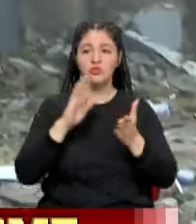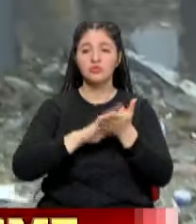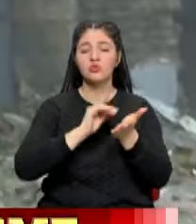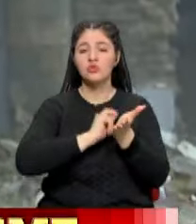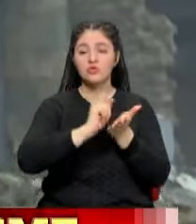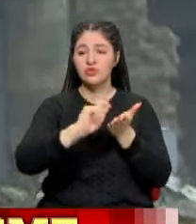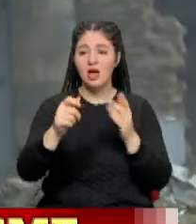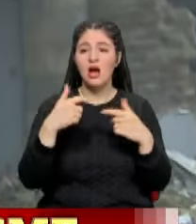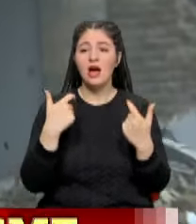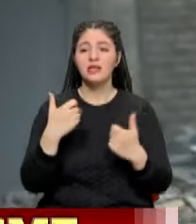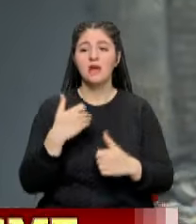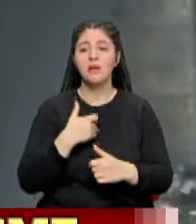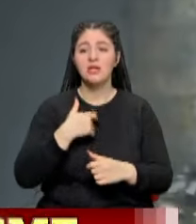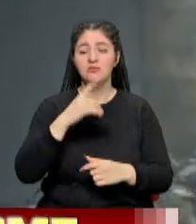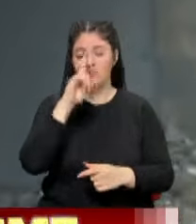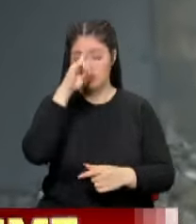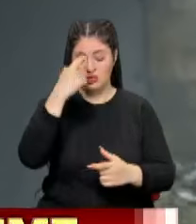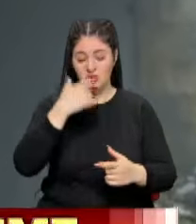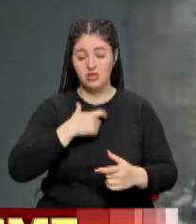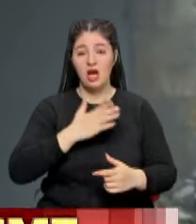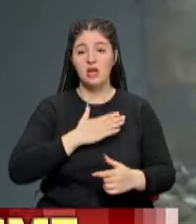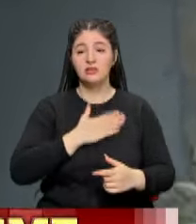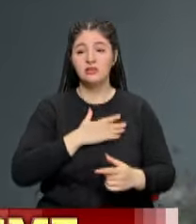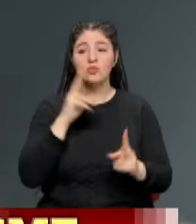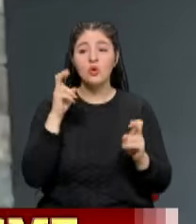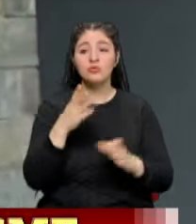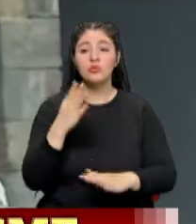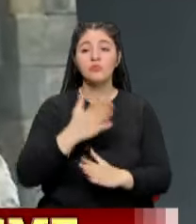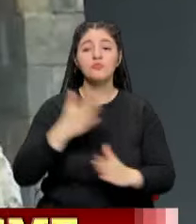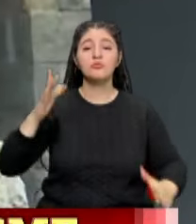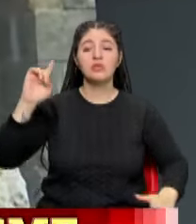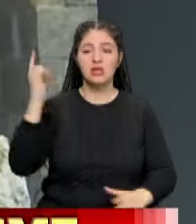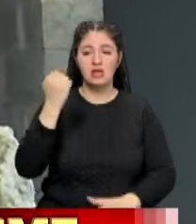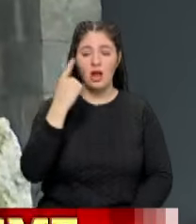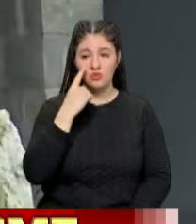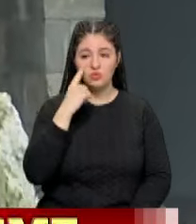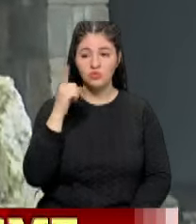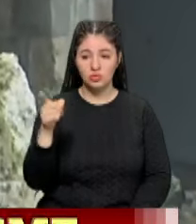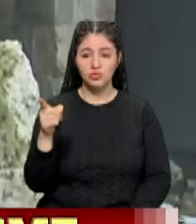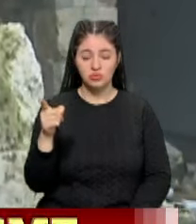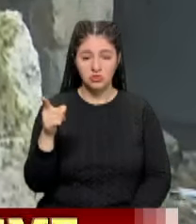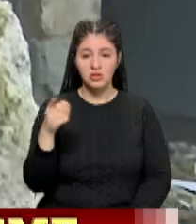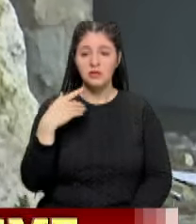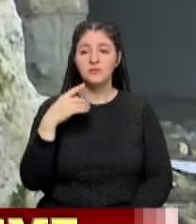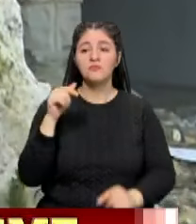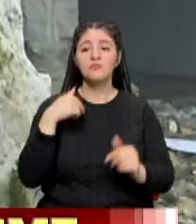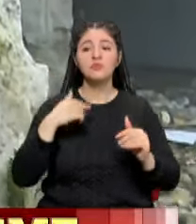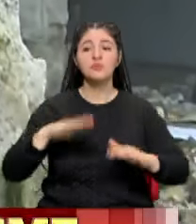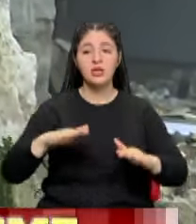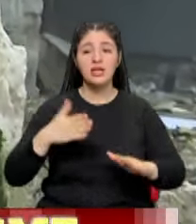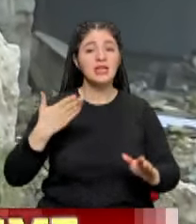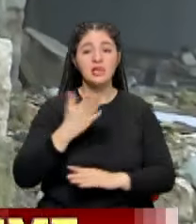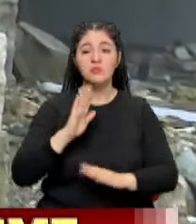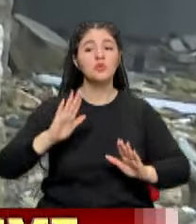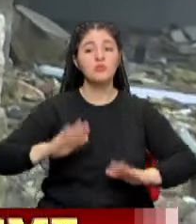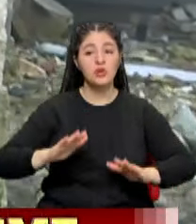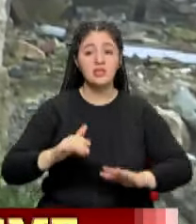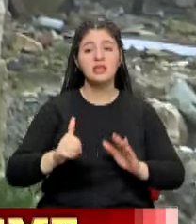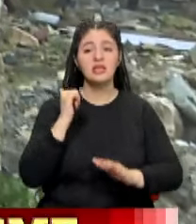üzerinde. Hatay benim şahsi meselemdir. Mustafa Kemal Atatürk, Ulu Önder Mustafa Kemal Atatürk'ün sözü. Buradayız.